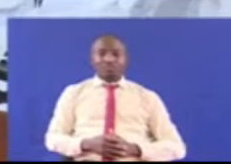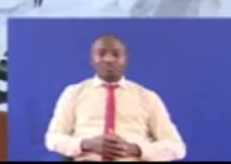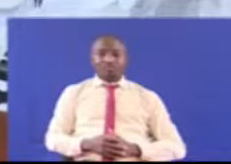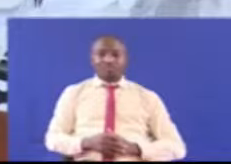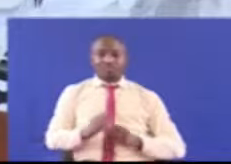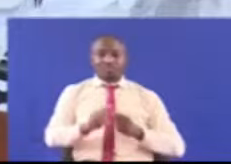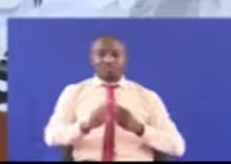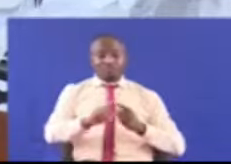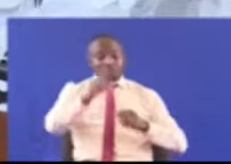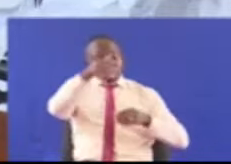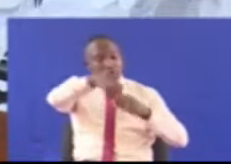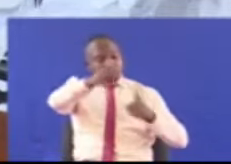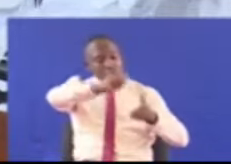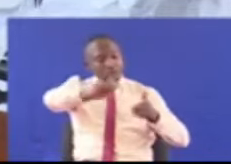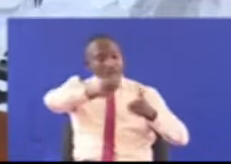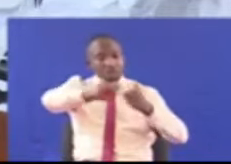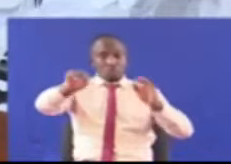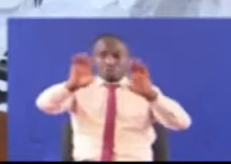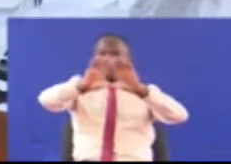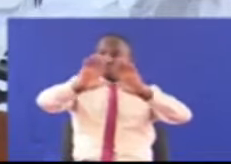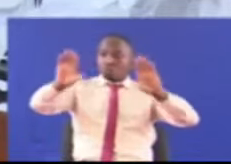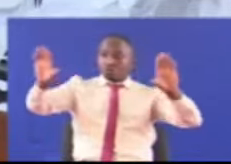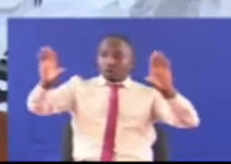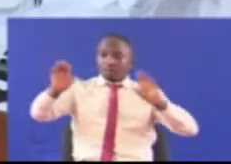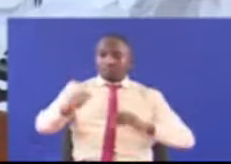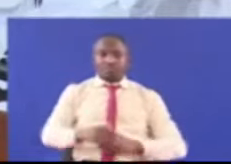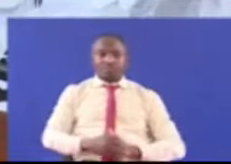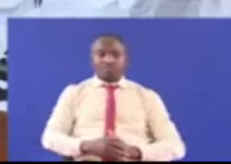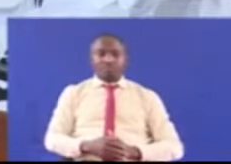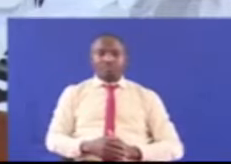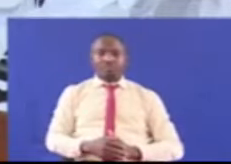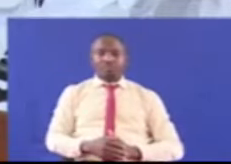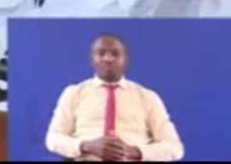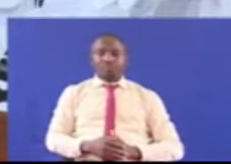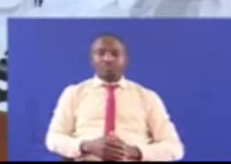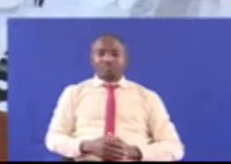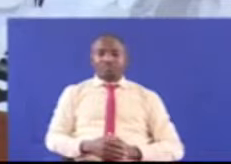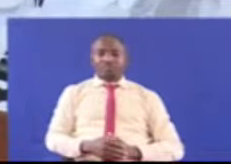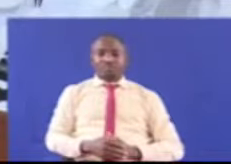That was the message written on the wall, Tulia for presidency.